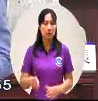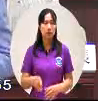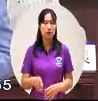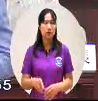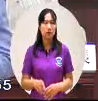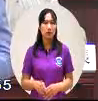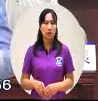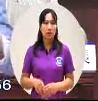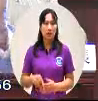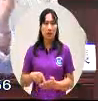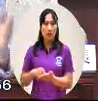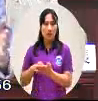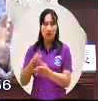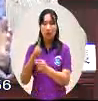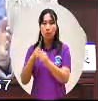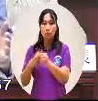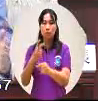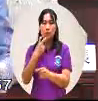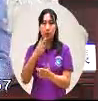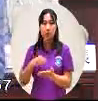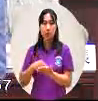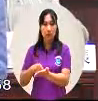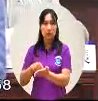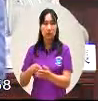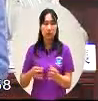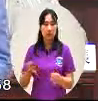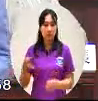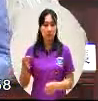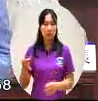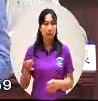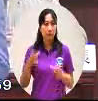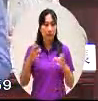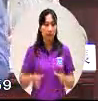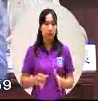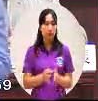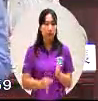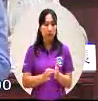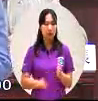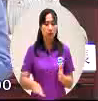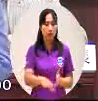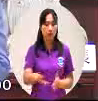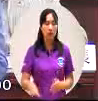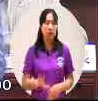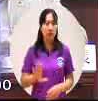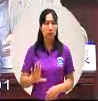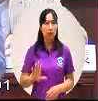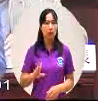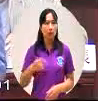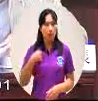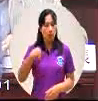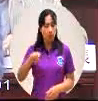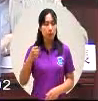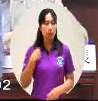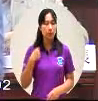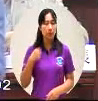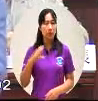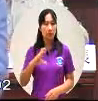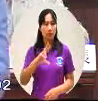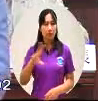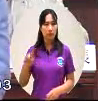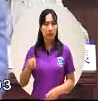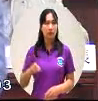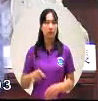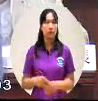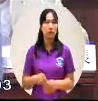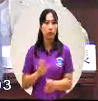中央争取经费来做这样篮球场的设置，所以我想这个我们再了解一下，看有什么方法可以去克服。